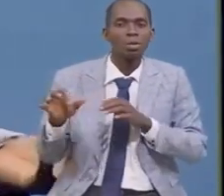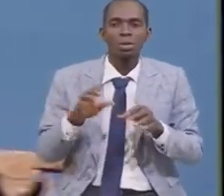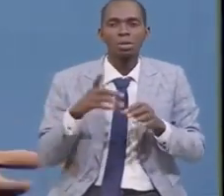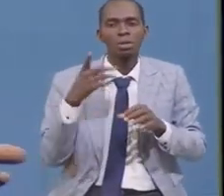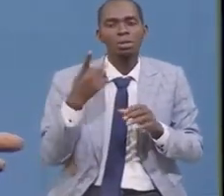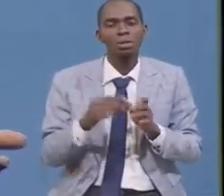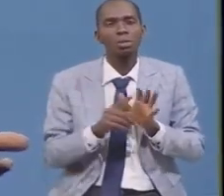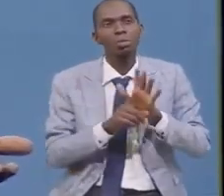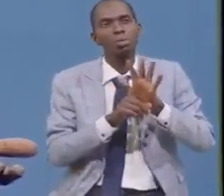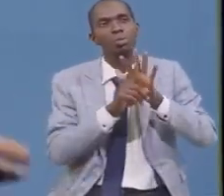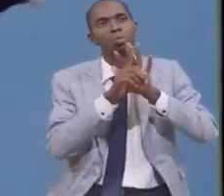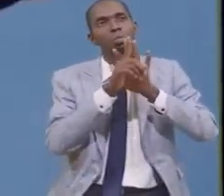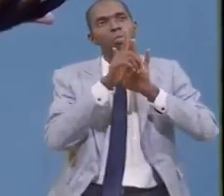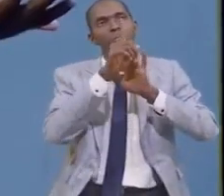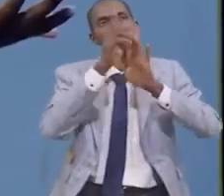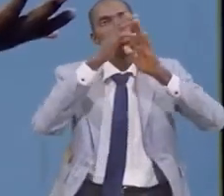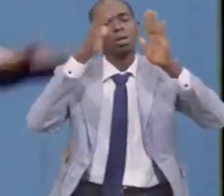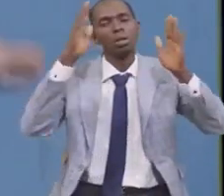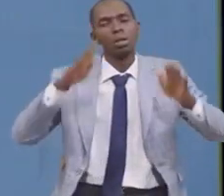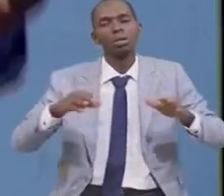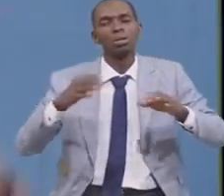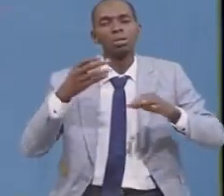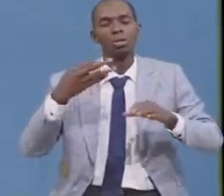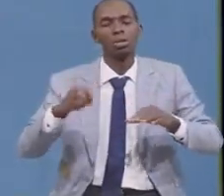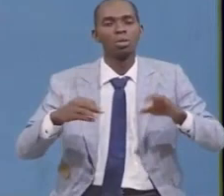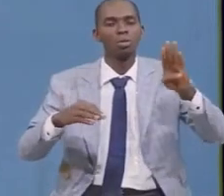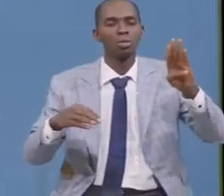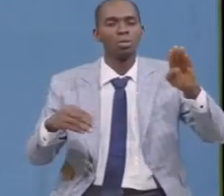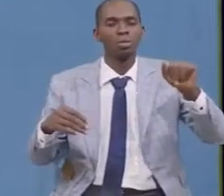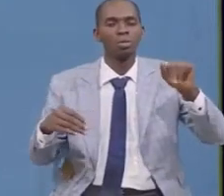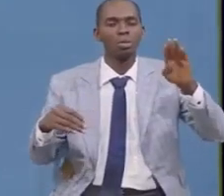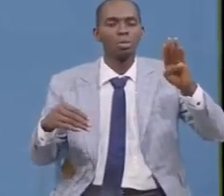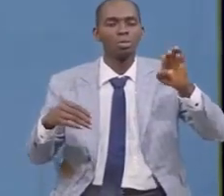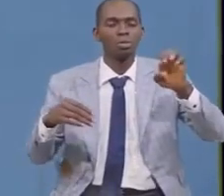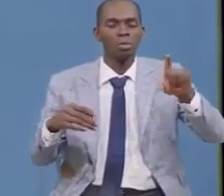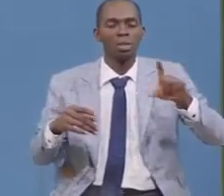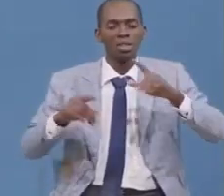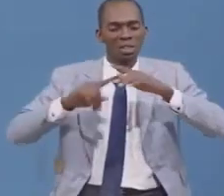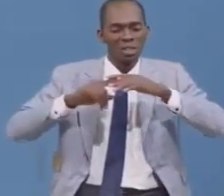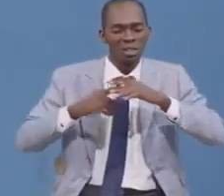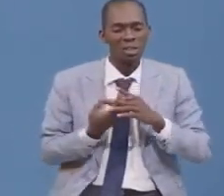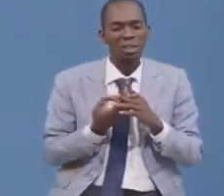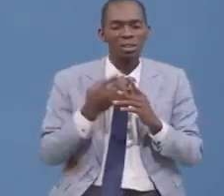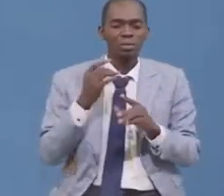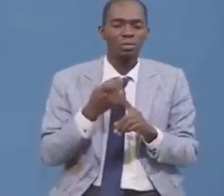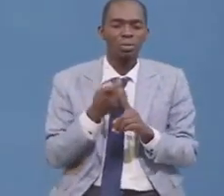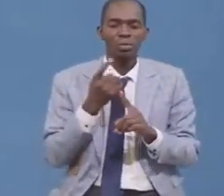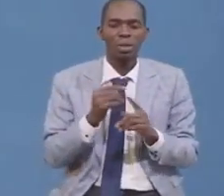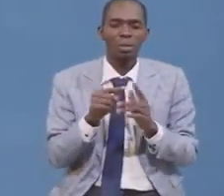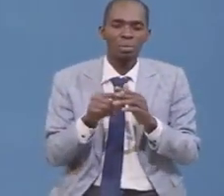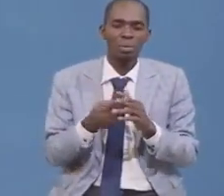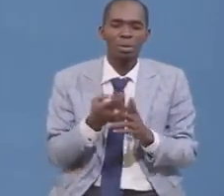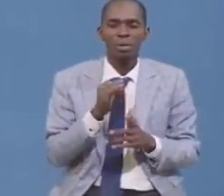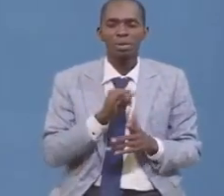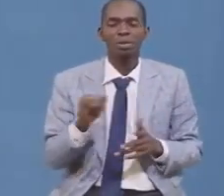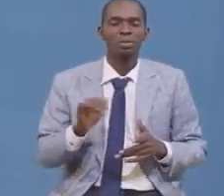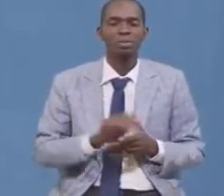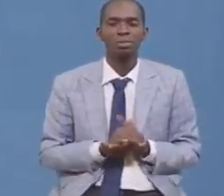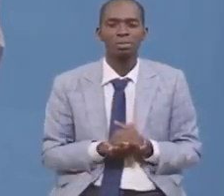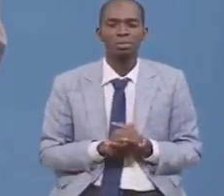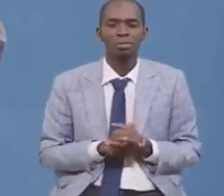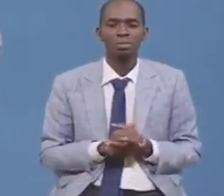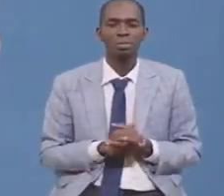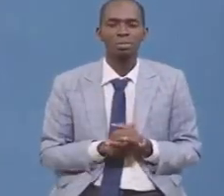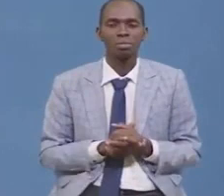Babel take effect or the beginning? బాబెలు గోపురం ఆరంభంలో ఏ విధంగా ప్రభావితమైంది?